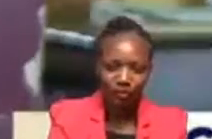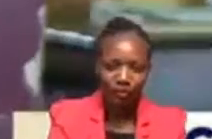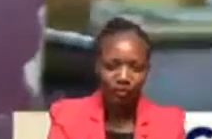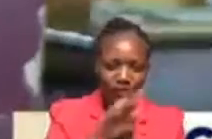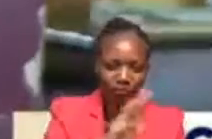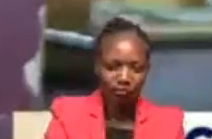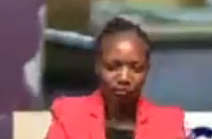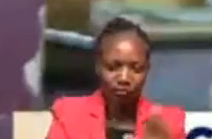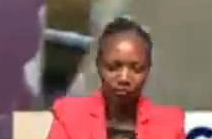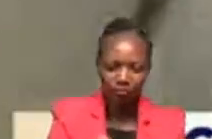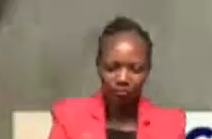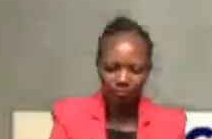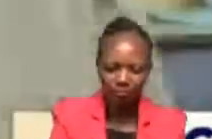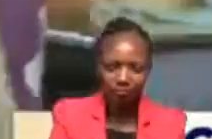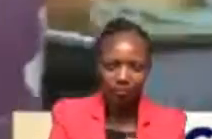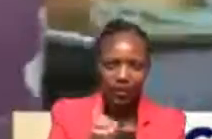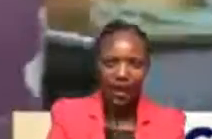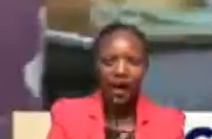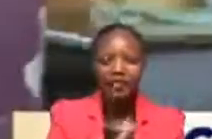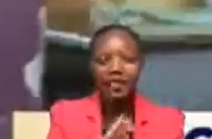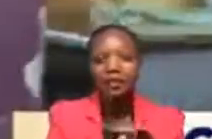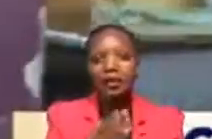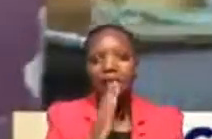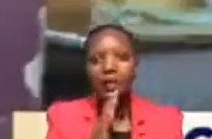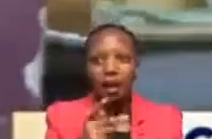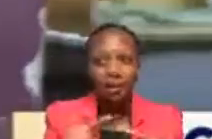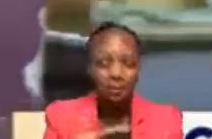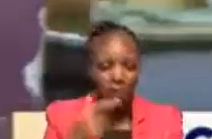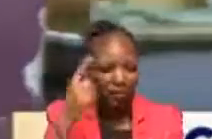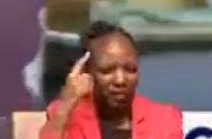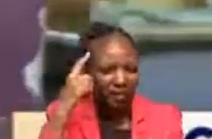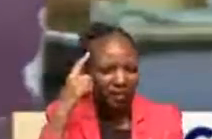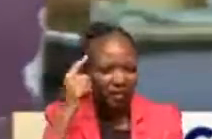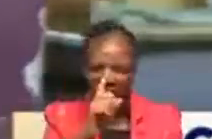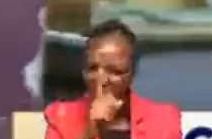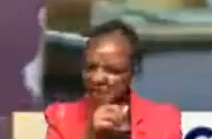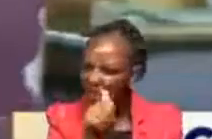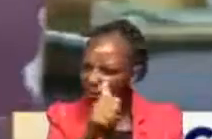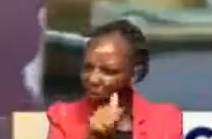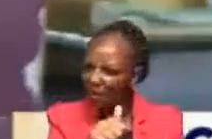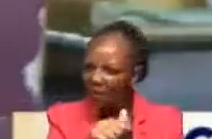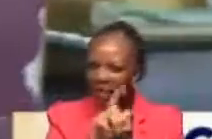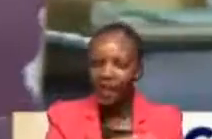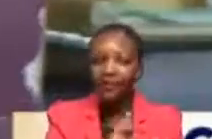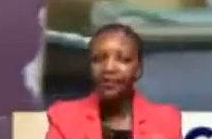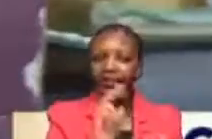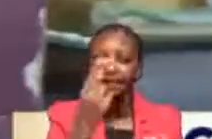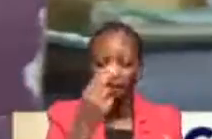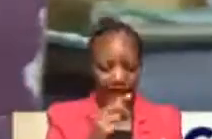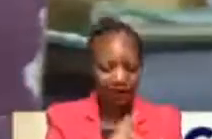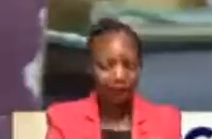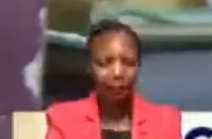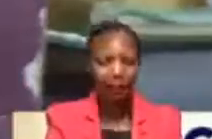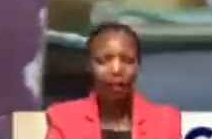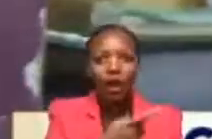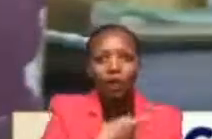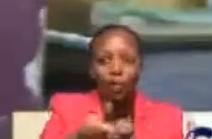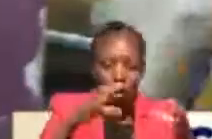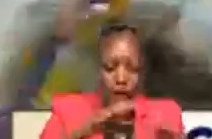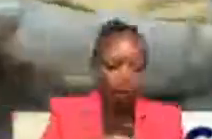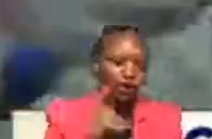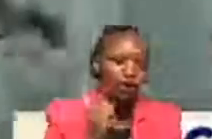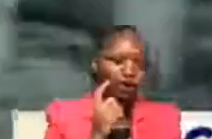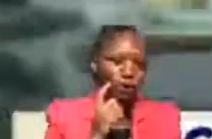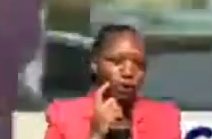mikono, wanaona ni kama ni mzaha. Ya pili, wakati masaa tunafunga, tufungi kwa masaa